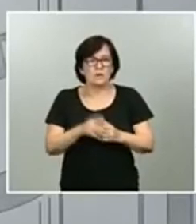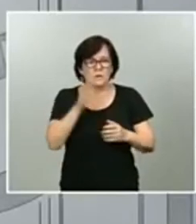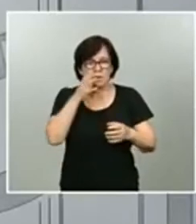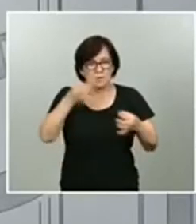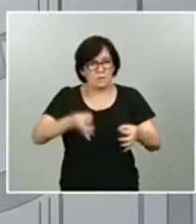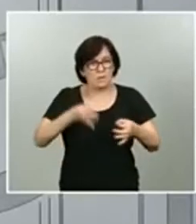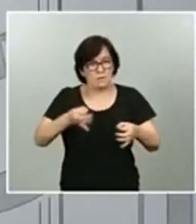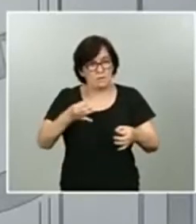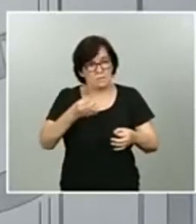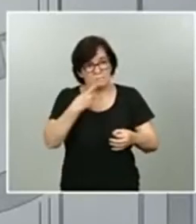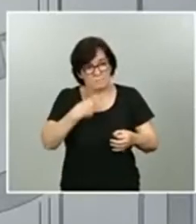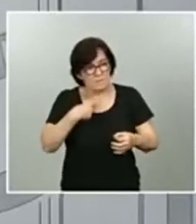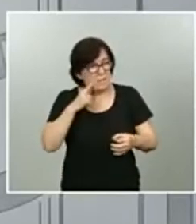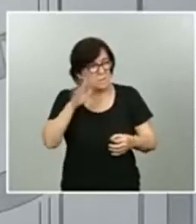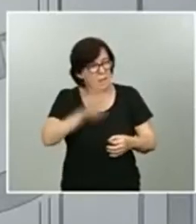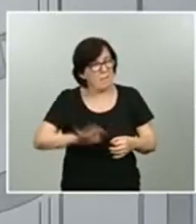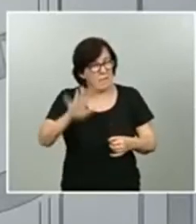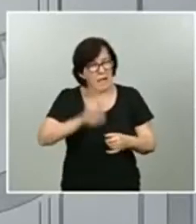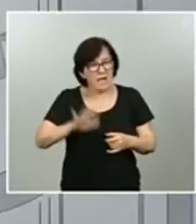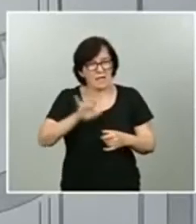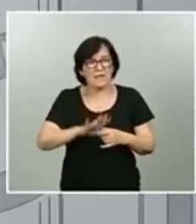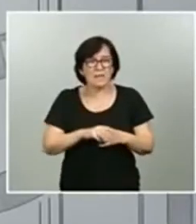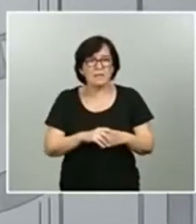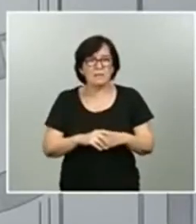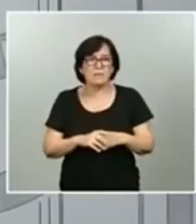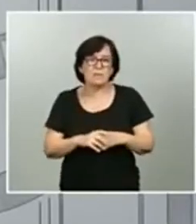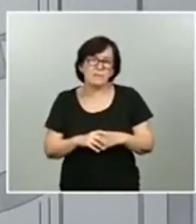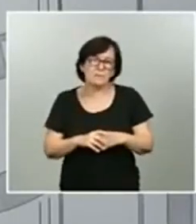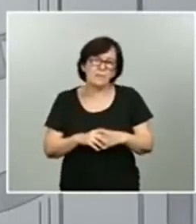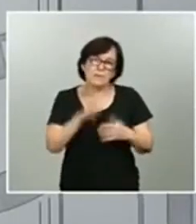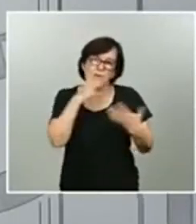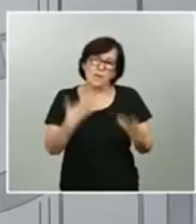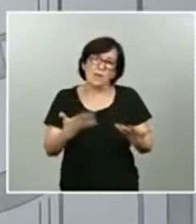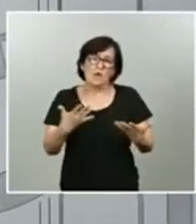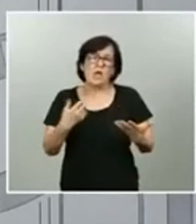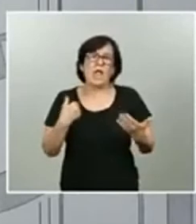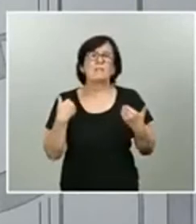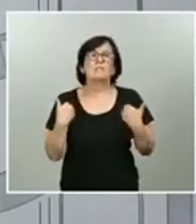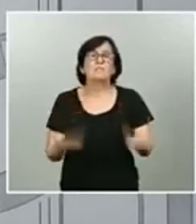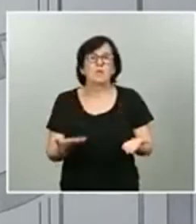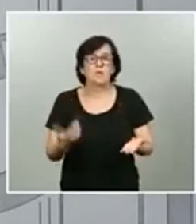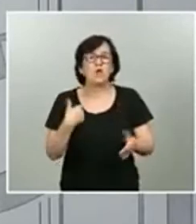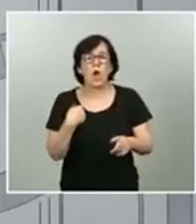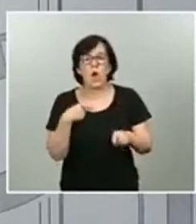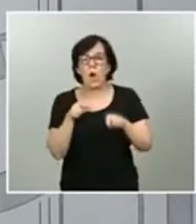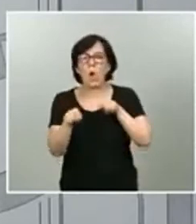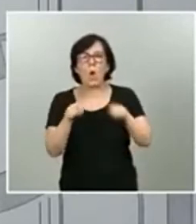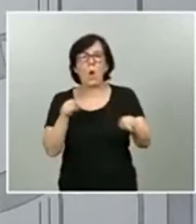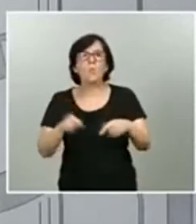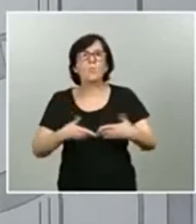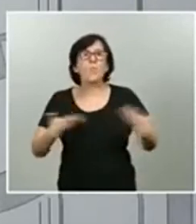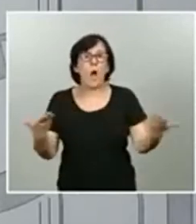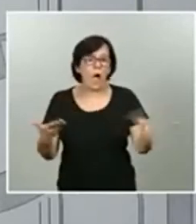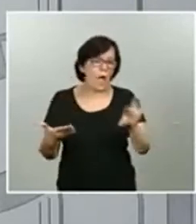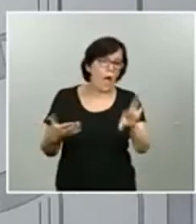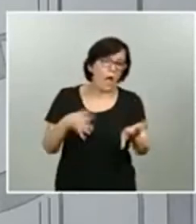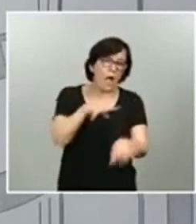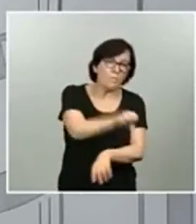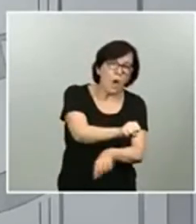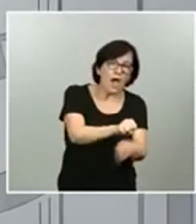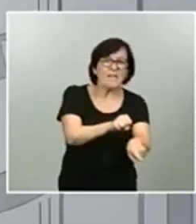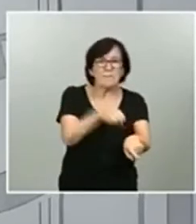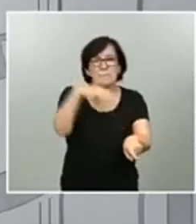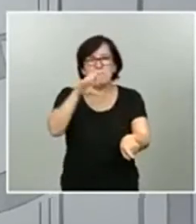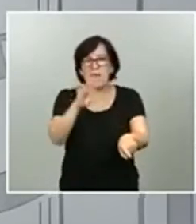assolutamente ideologico dire in questo momento lo prendo o non lo prendo. Decir, voy a optar. Io ho detto di fronte a tutta la comunità nazionale. Es que